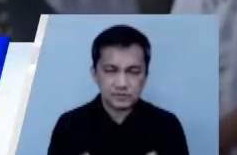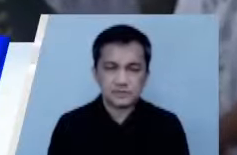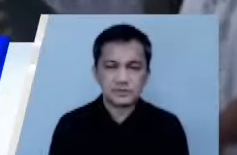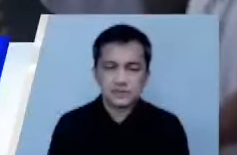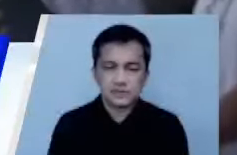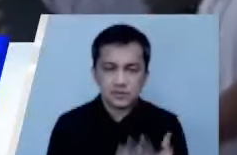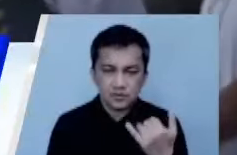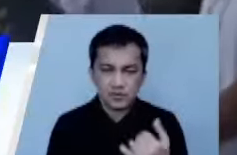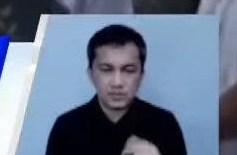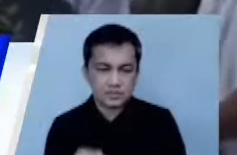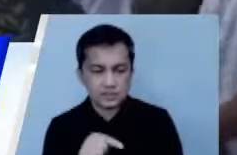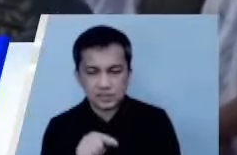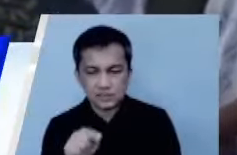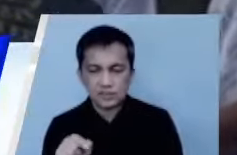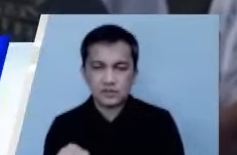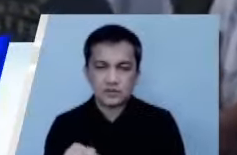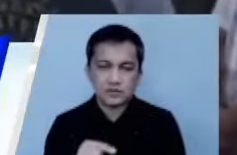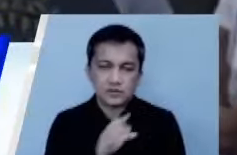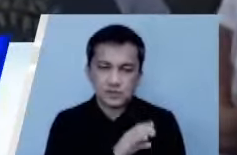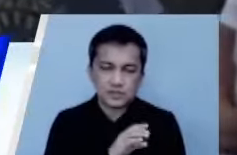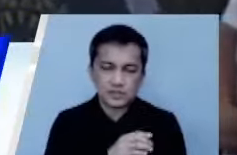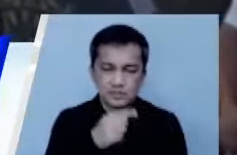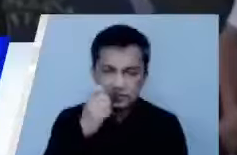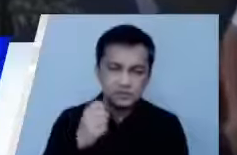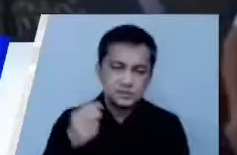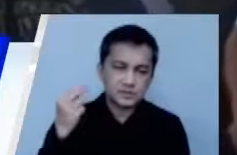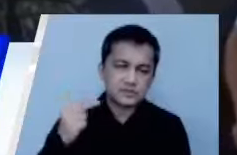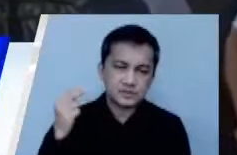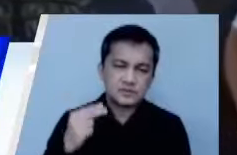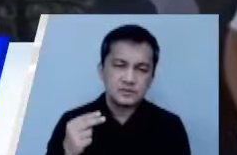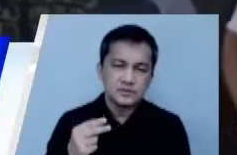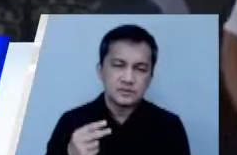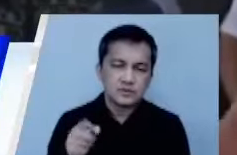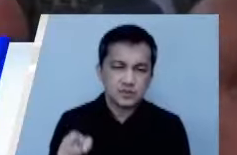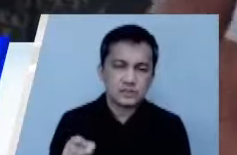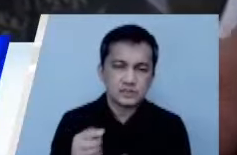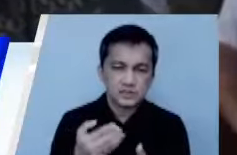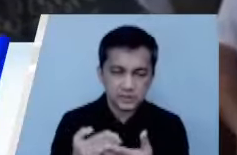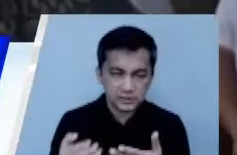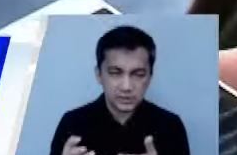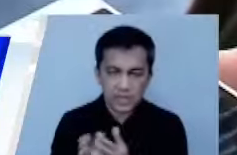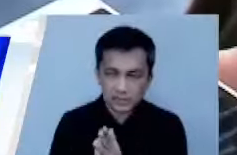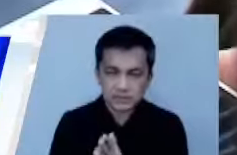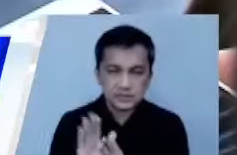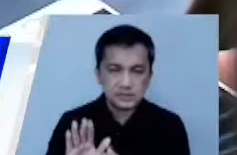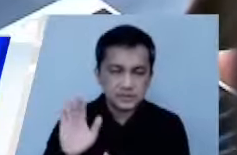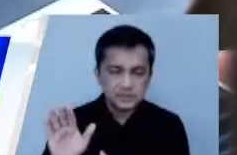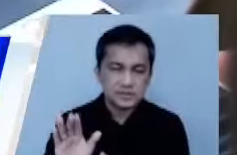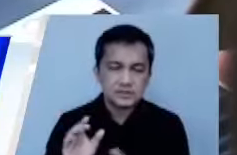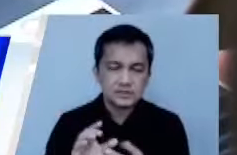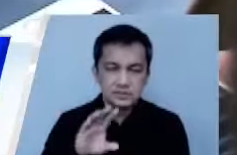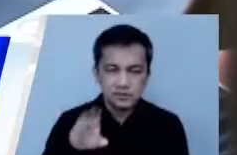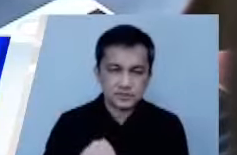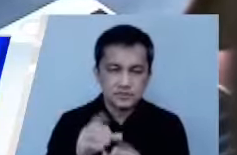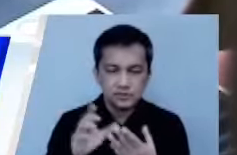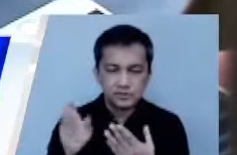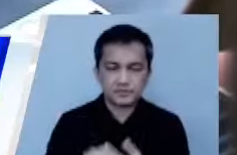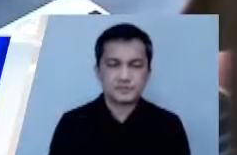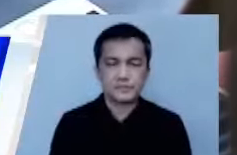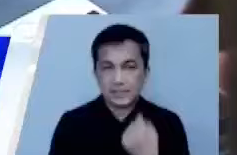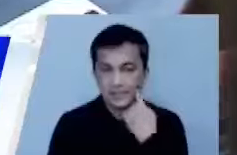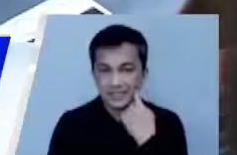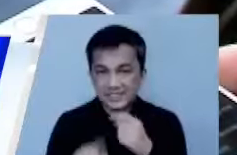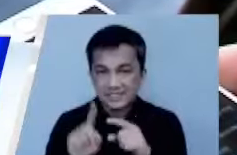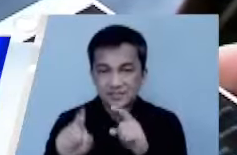namin dahil sa aming kasaysayan And that's the one thing that I has cc Kamakailan tinanong ng media si angara